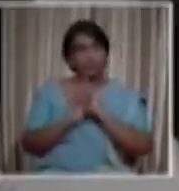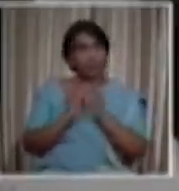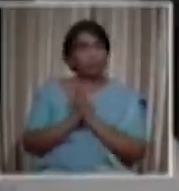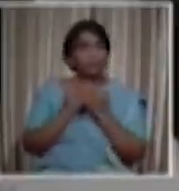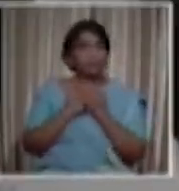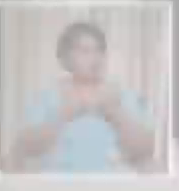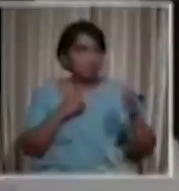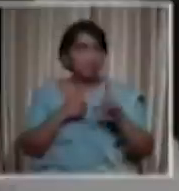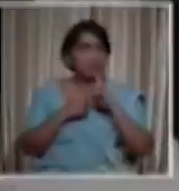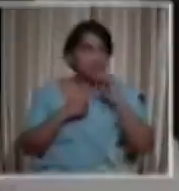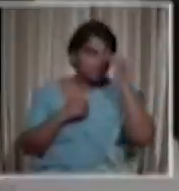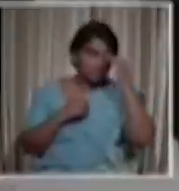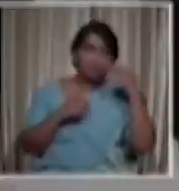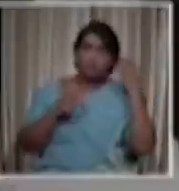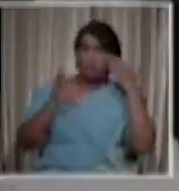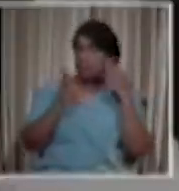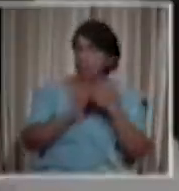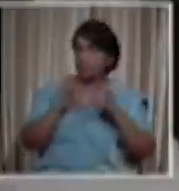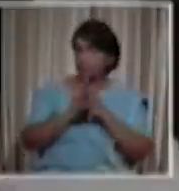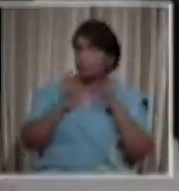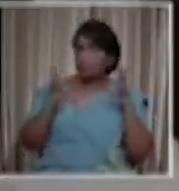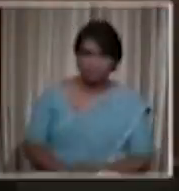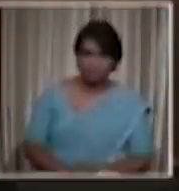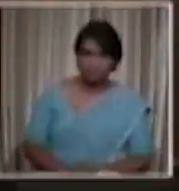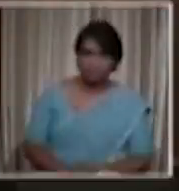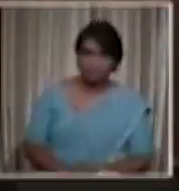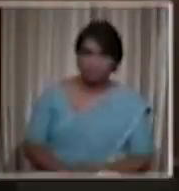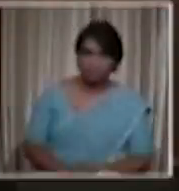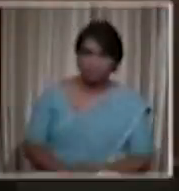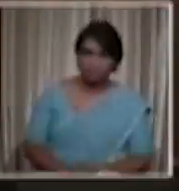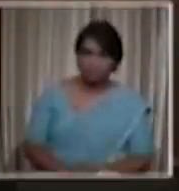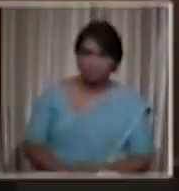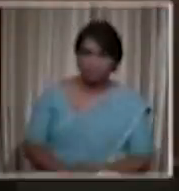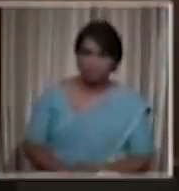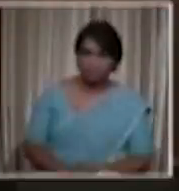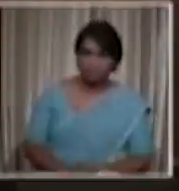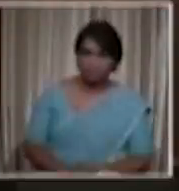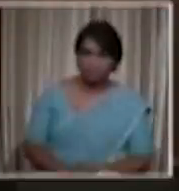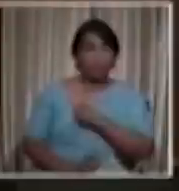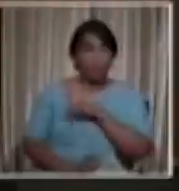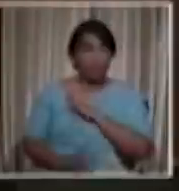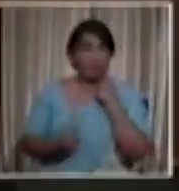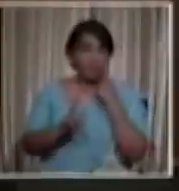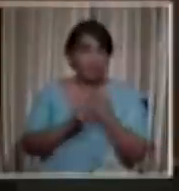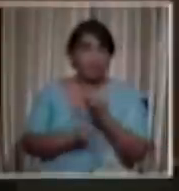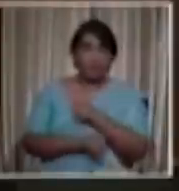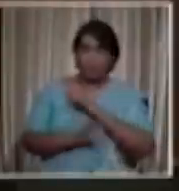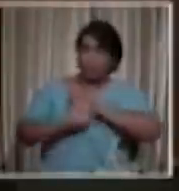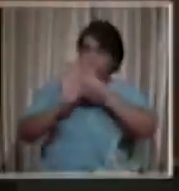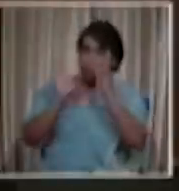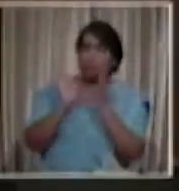කරනවා. කතානායකතුමා එක්ක මේ පිළිබඳ සාකච්ඡා රාශියක් පැවැත්වුවා. අතිපූජ්‍ය මහානායක ස්වාමින් වහන්සේලා මල්වතු අස්ගිරි අනිකුත්